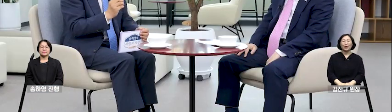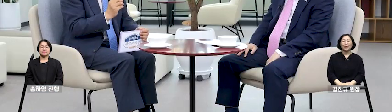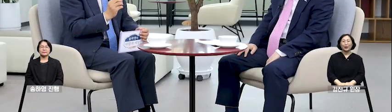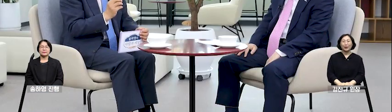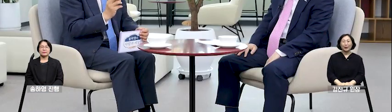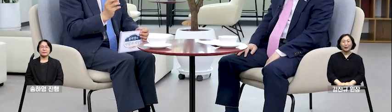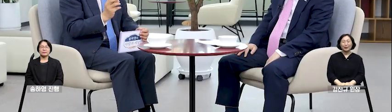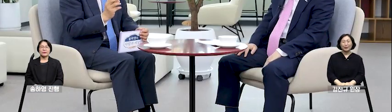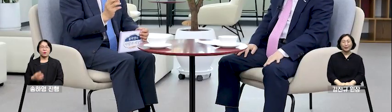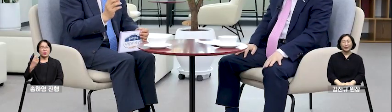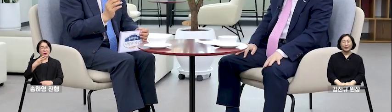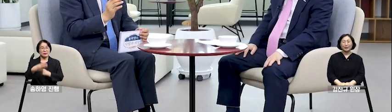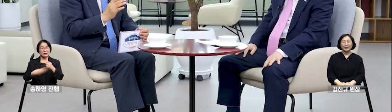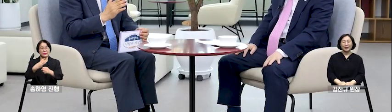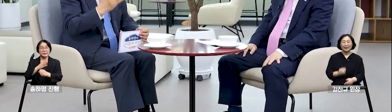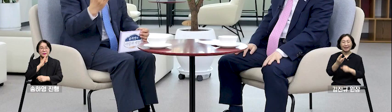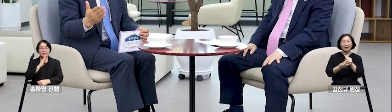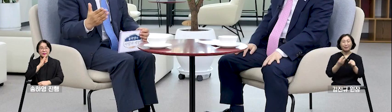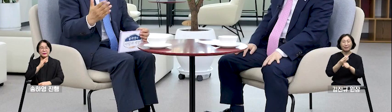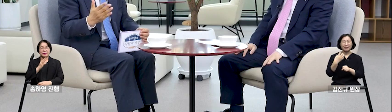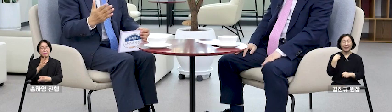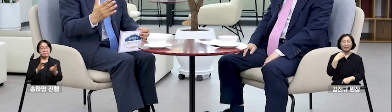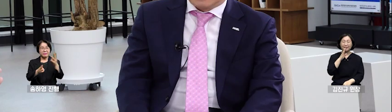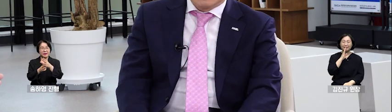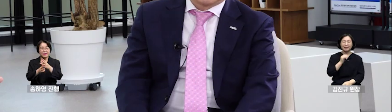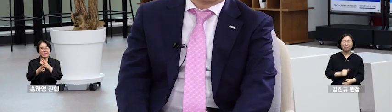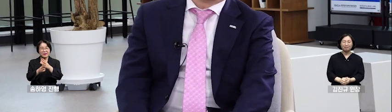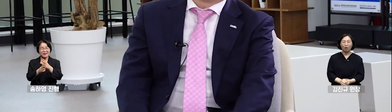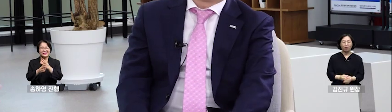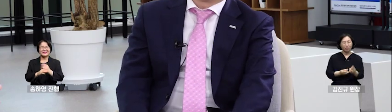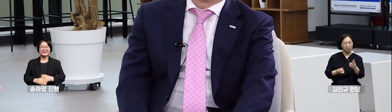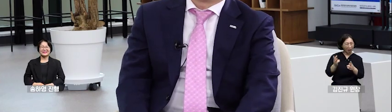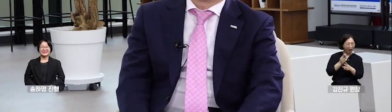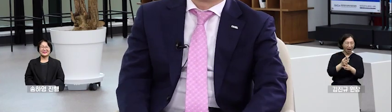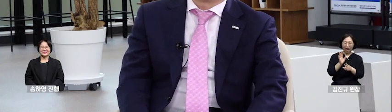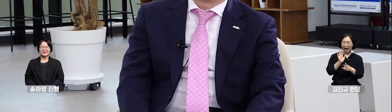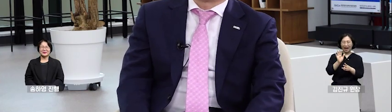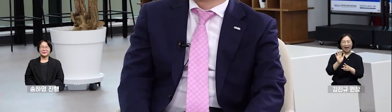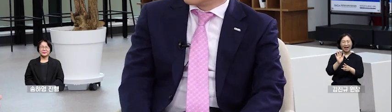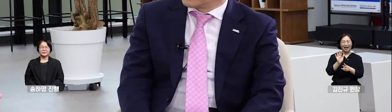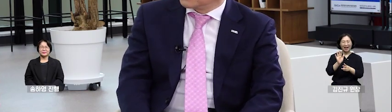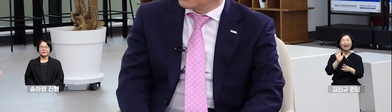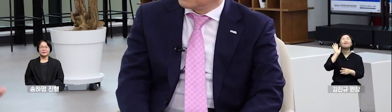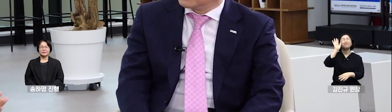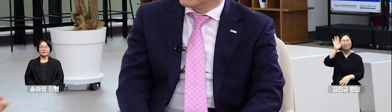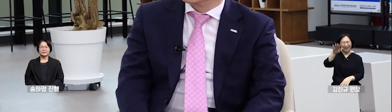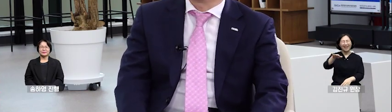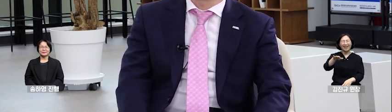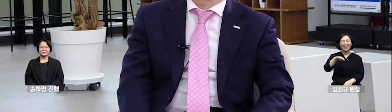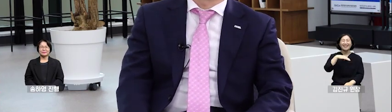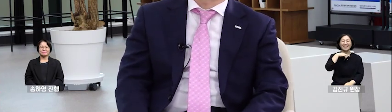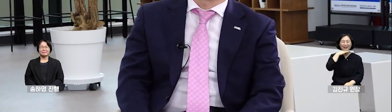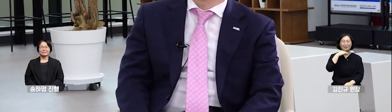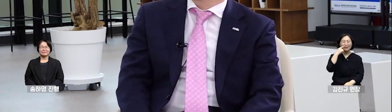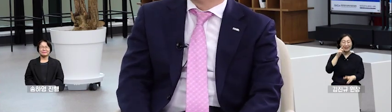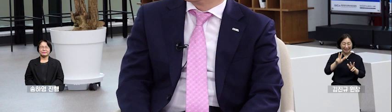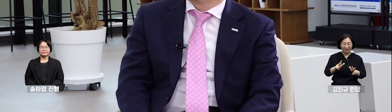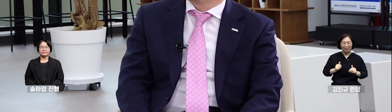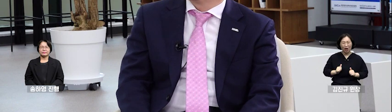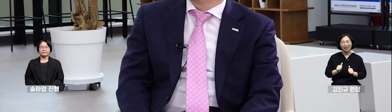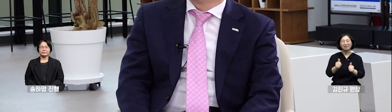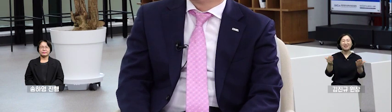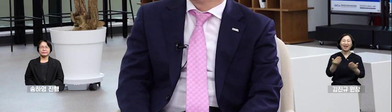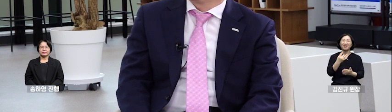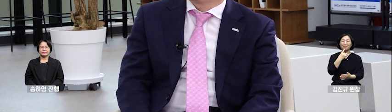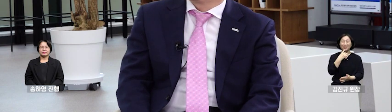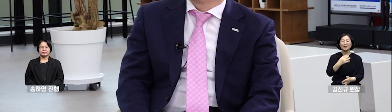올해 임기가 3년 이내 내 사명은 또 연임할 수 있겠고 아니죠 커버는 뭐 나중에 차도록 뭐야 지금 말씀 이라는 거 뭐냐